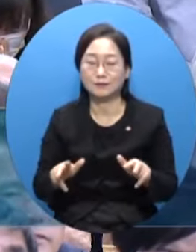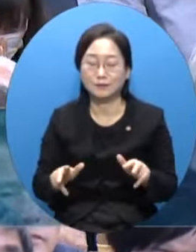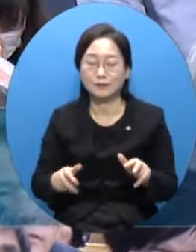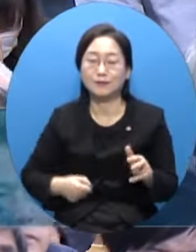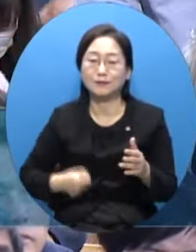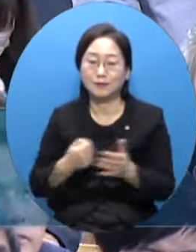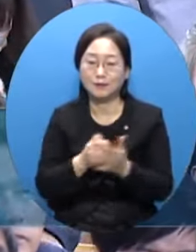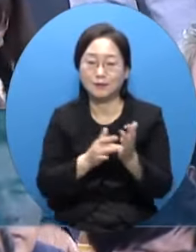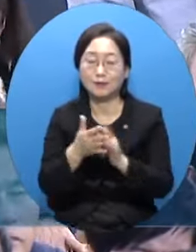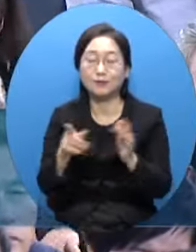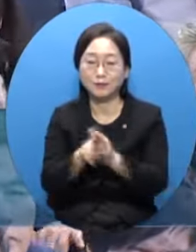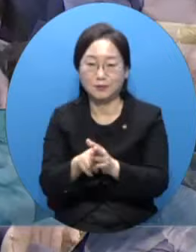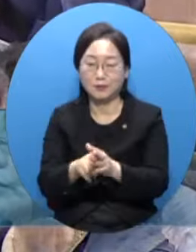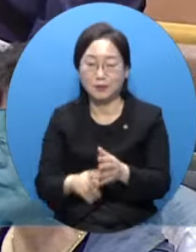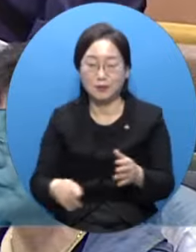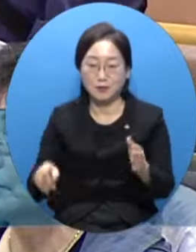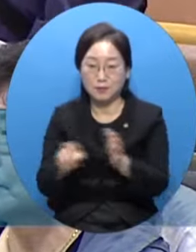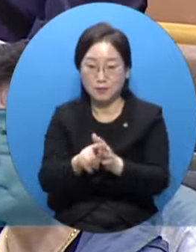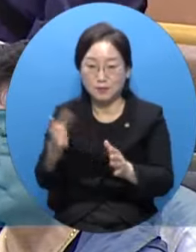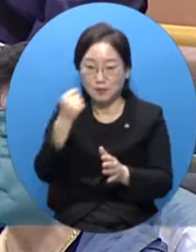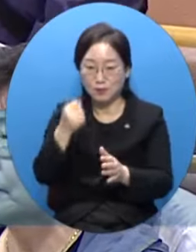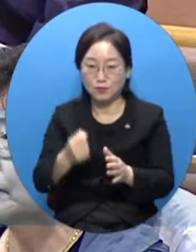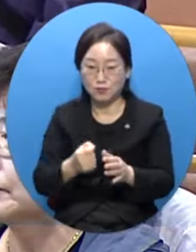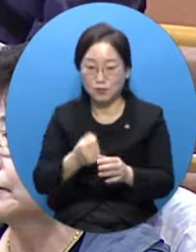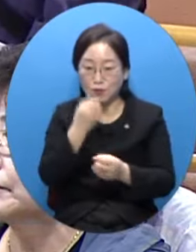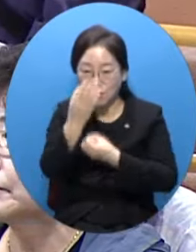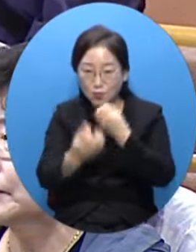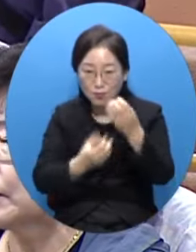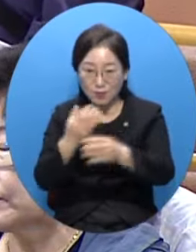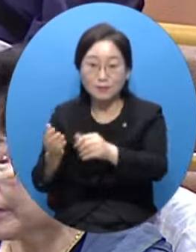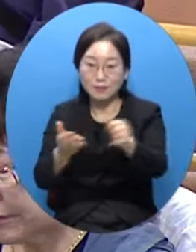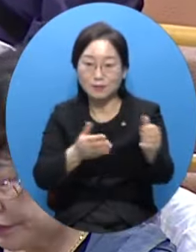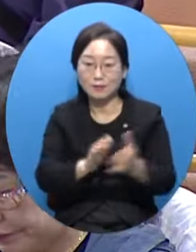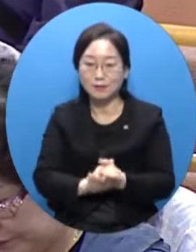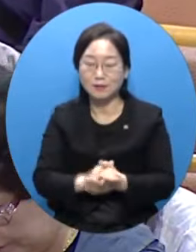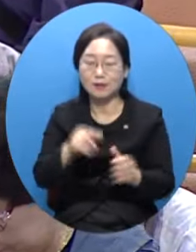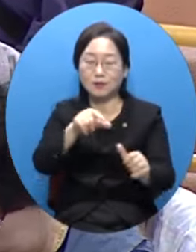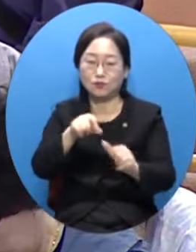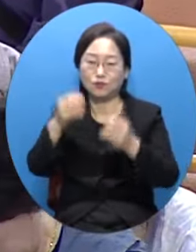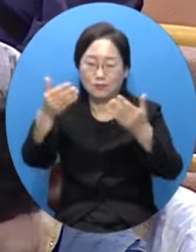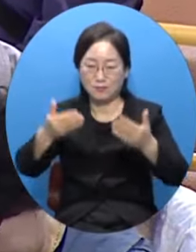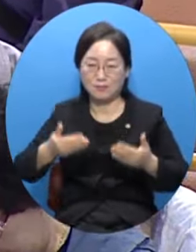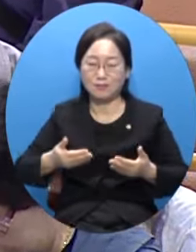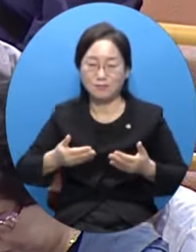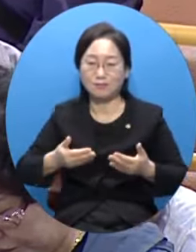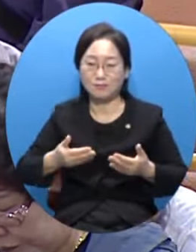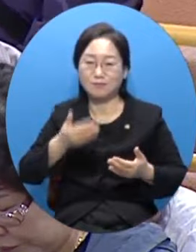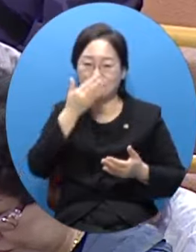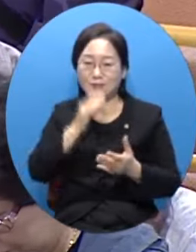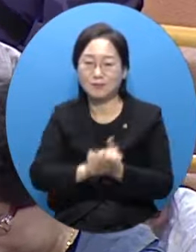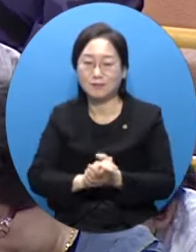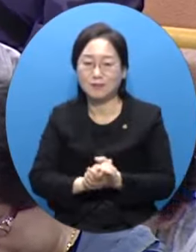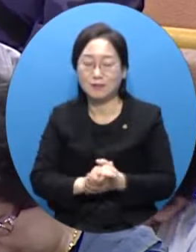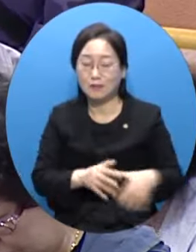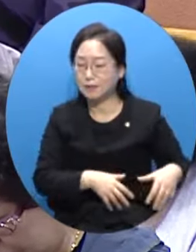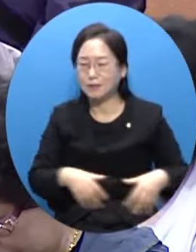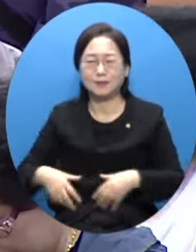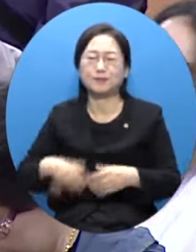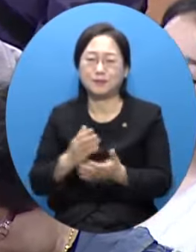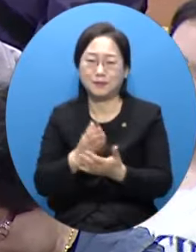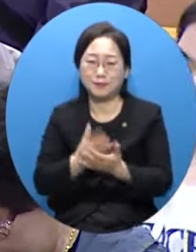예수님을 영접하시고 믿음으로 이 결심 기도를 고백해 주시기 바랍니다. 믿음의 고백으로 구원에 이르게 됩니다. 망설일 것이